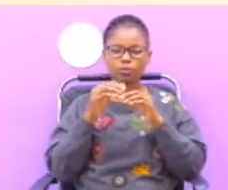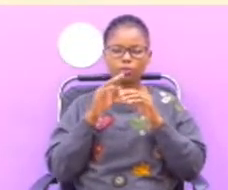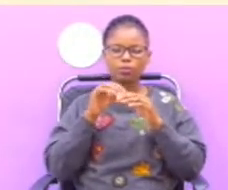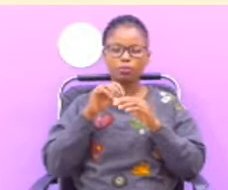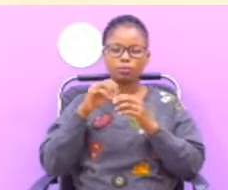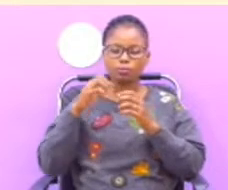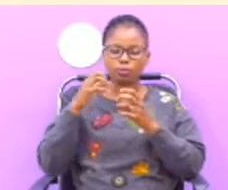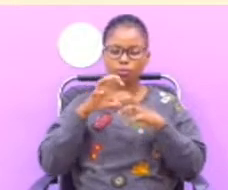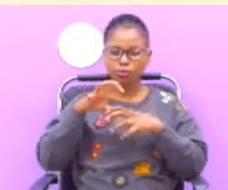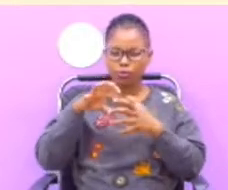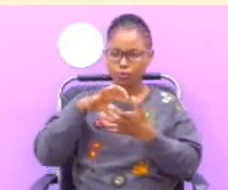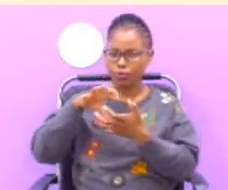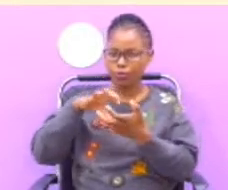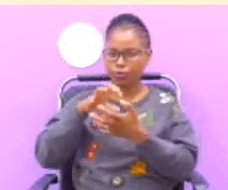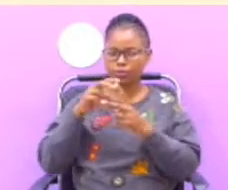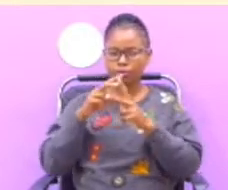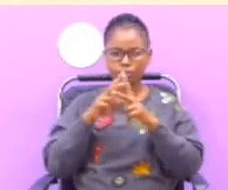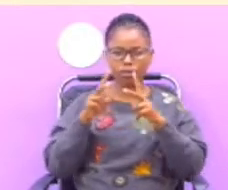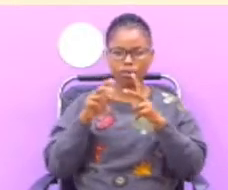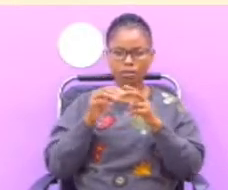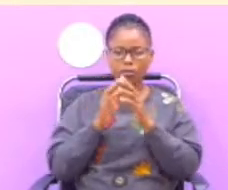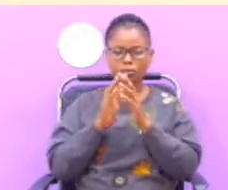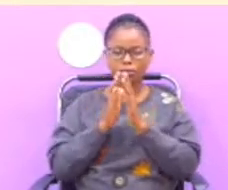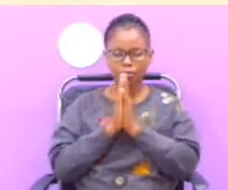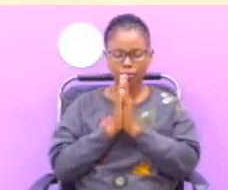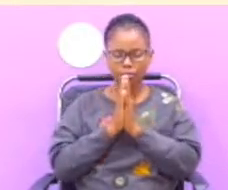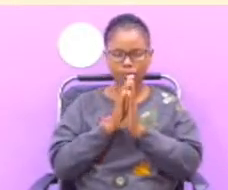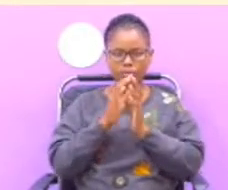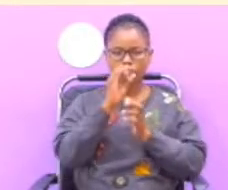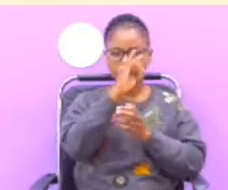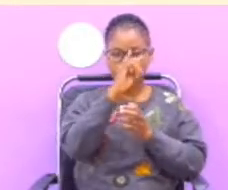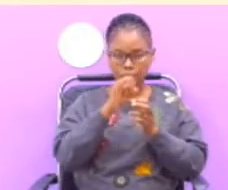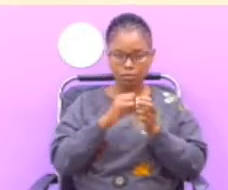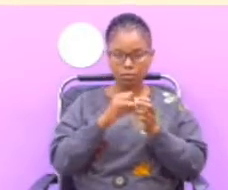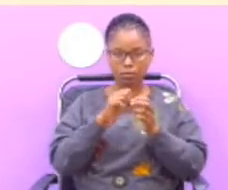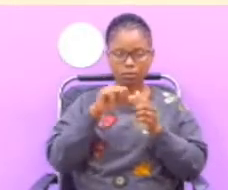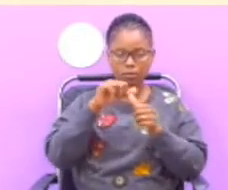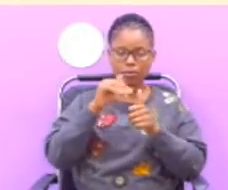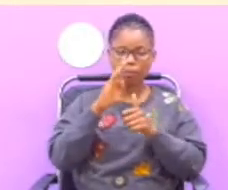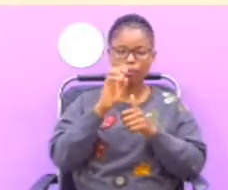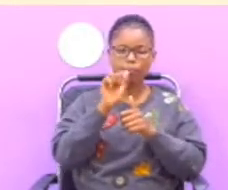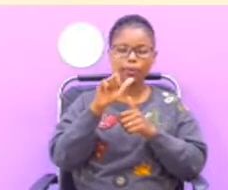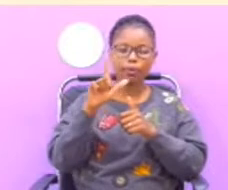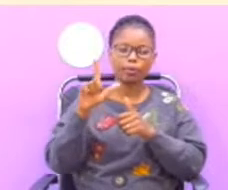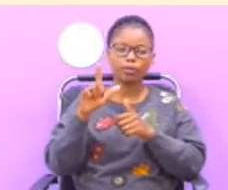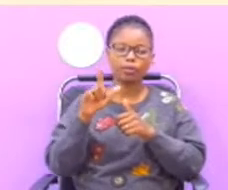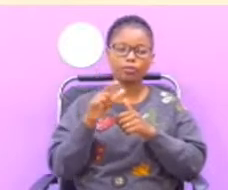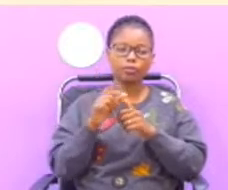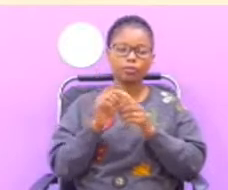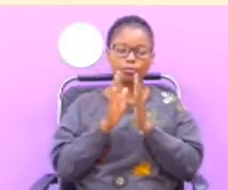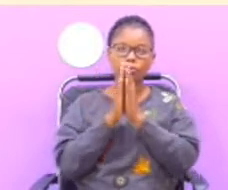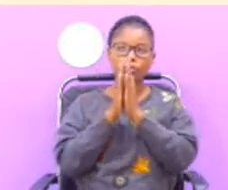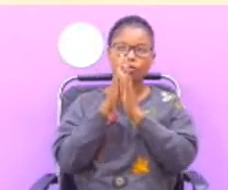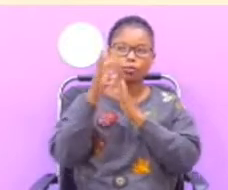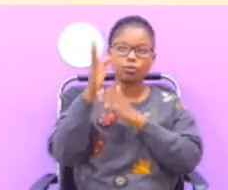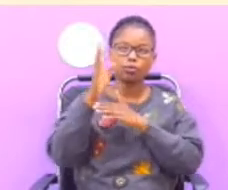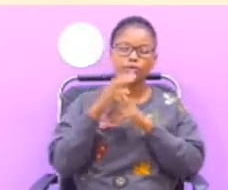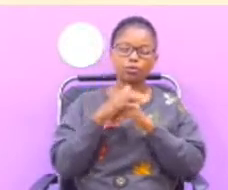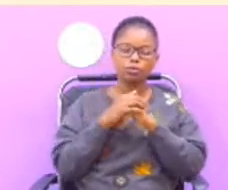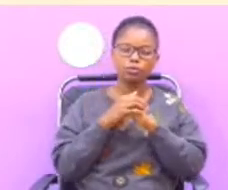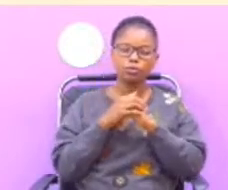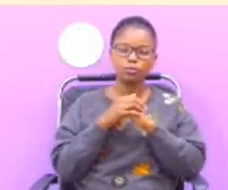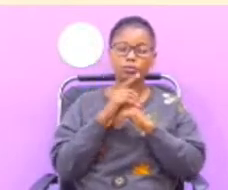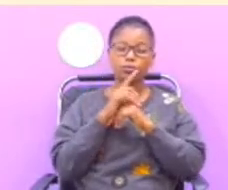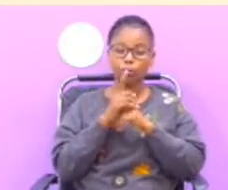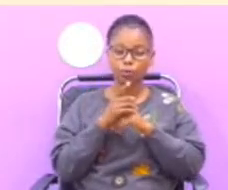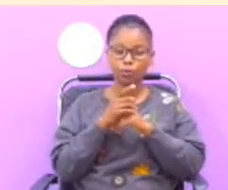mahoire mĩhianano arĩu nĩ mambararirie ngai cia Baali bwana asifiwe sana